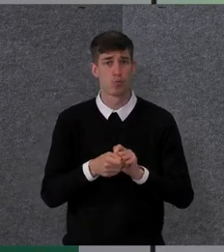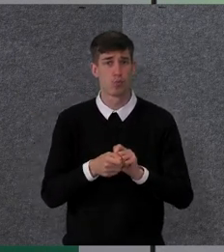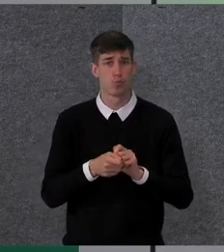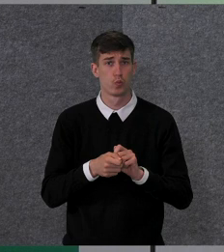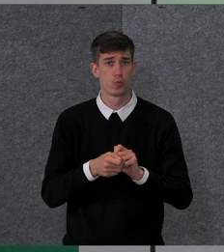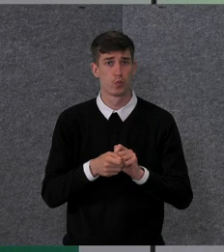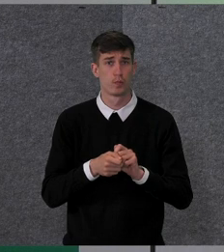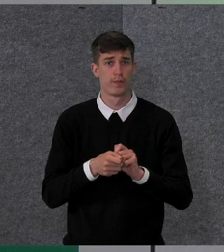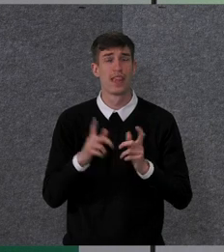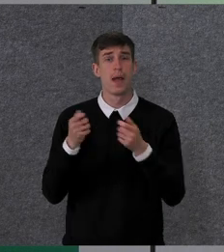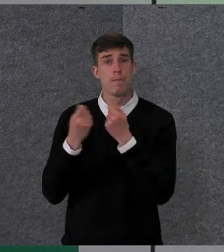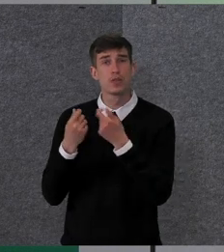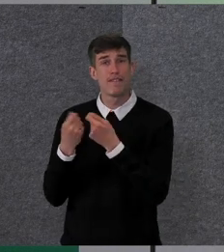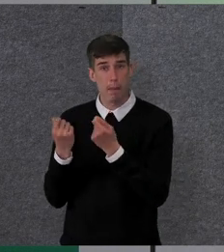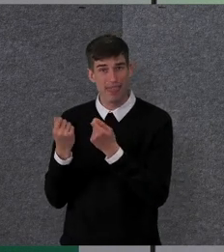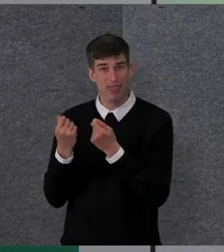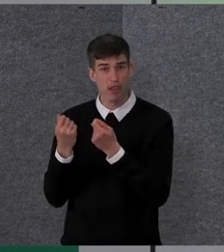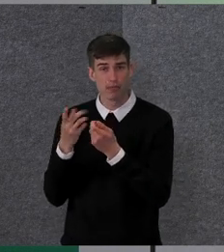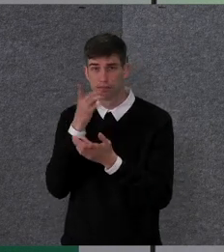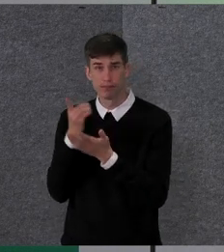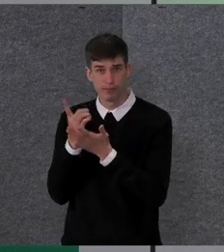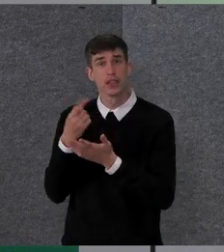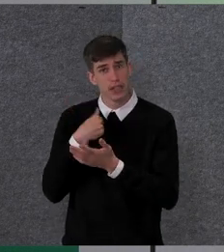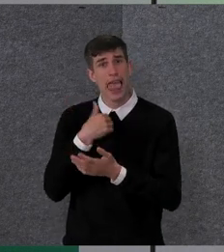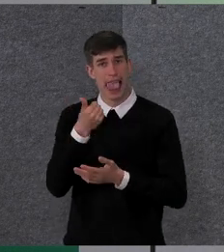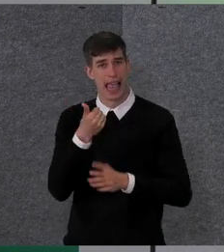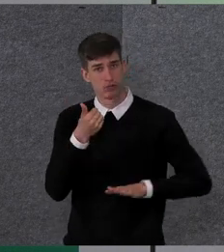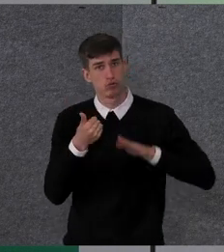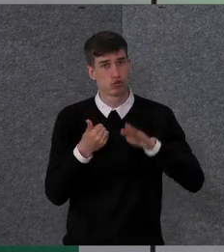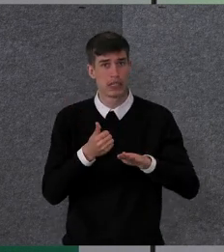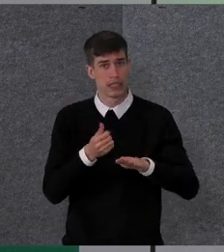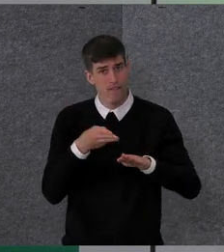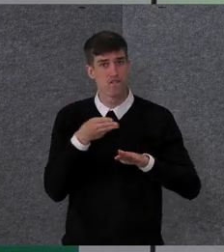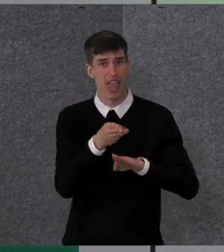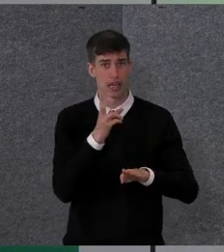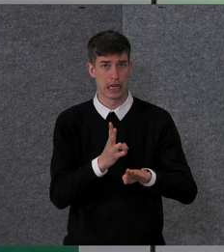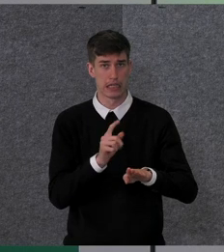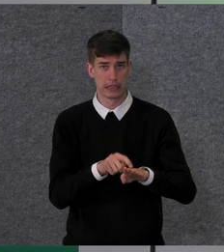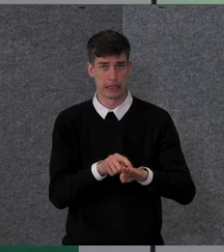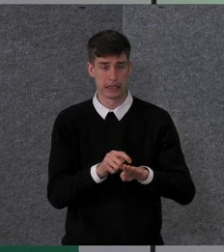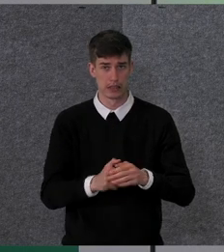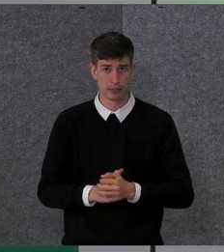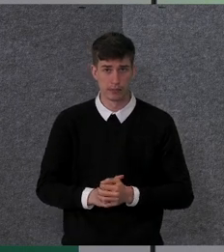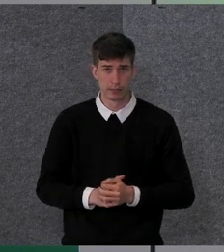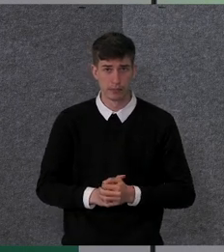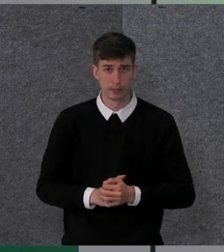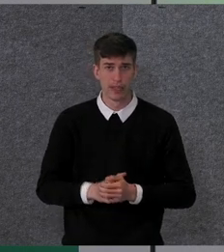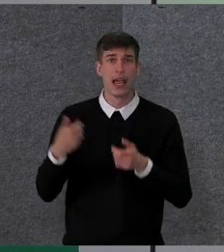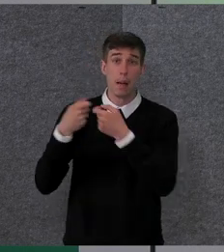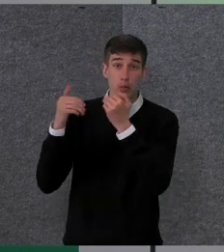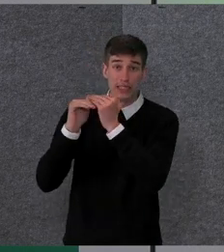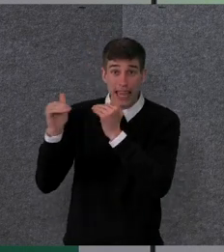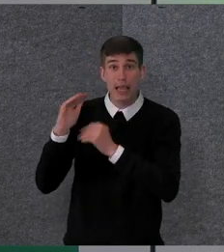in Anlehnung an den Bundesverband, sind ein Schritt in die richtige Richtung. In dem Wissen, es gibt noch weitere Schritte, die wir gemeinsam mit der Bundesebene gehen und mit